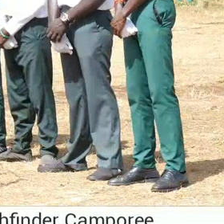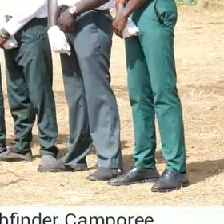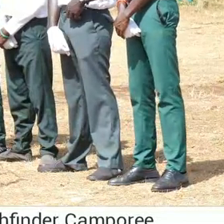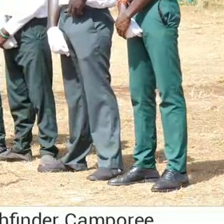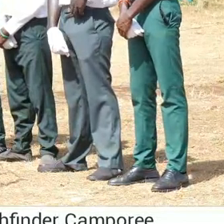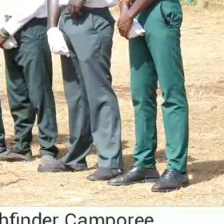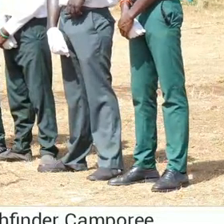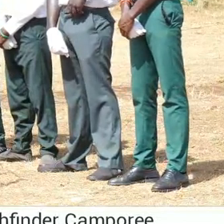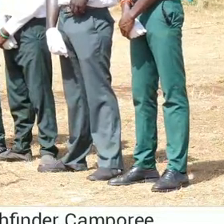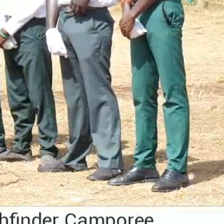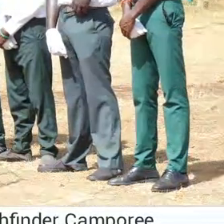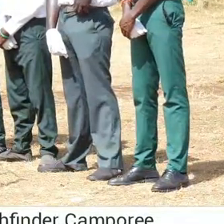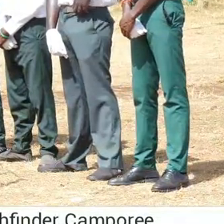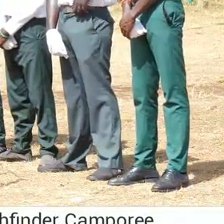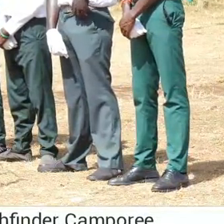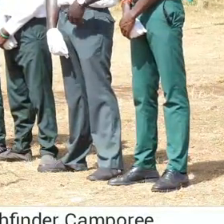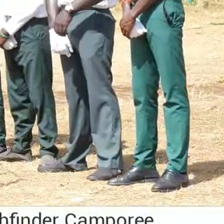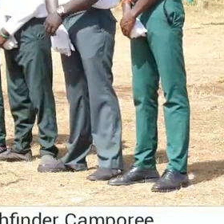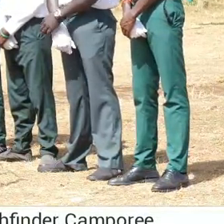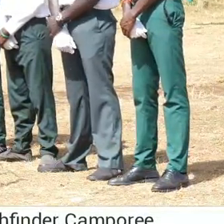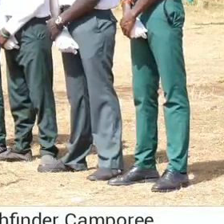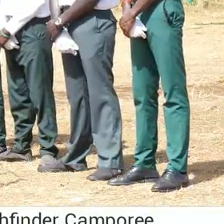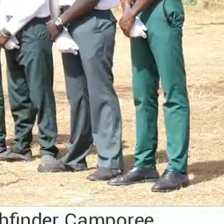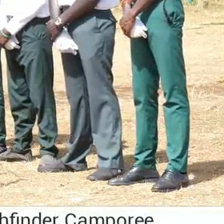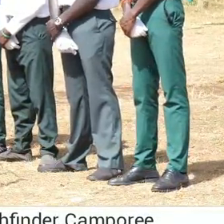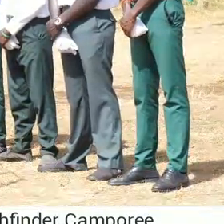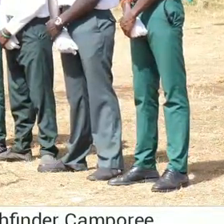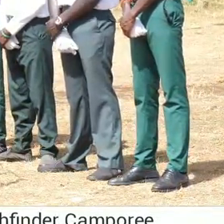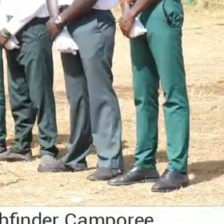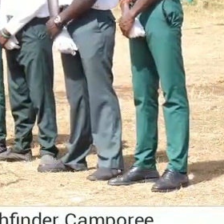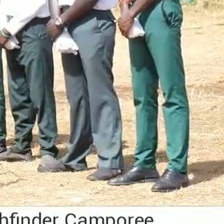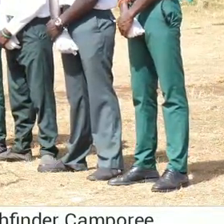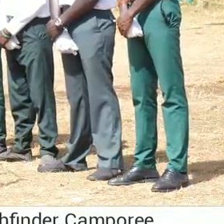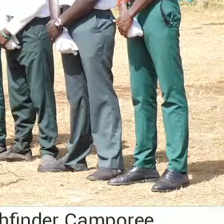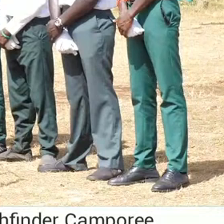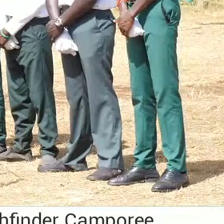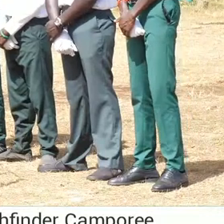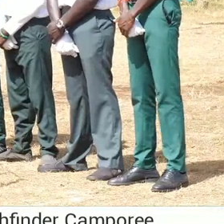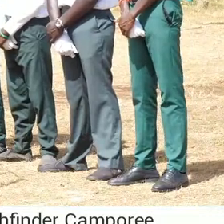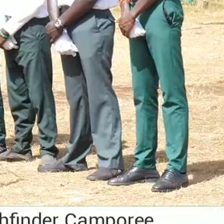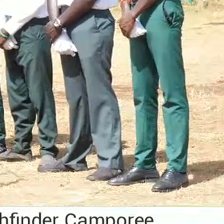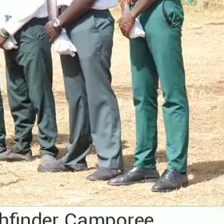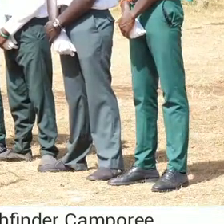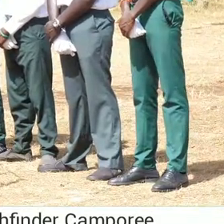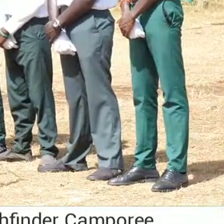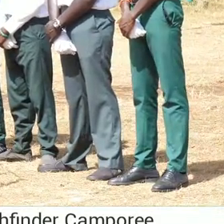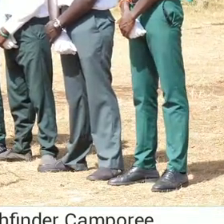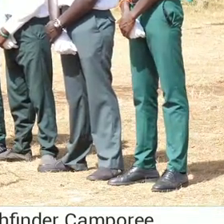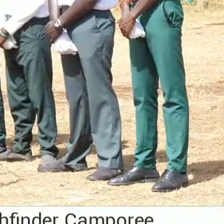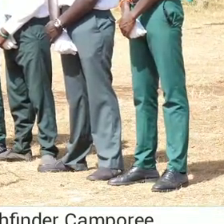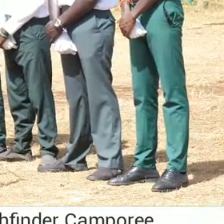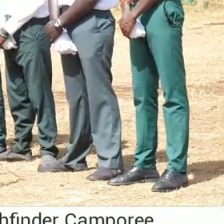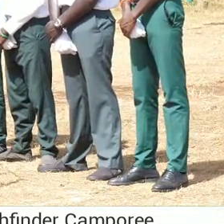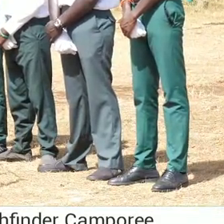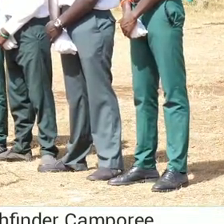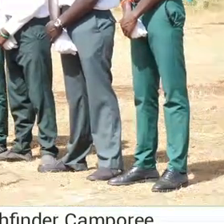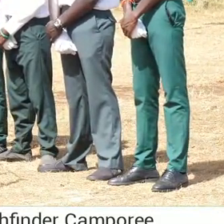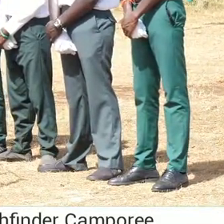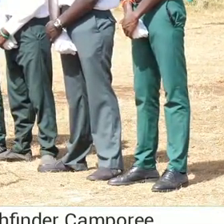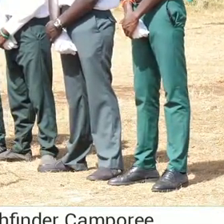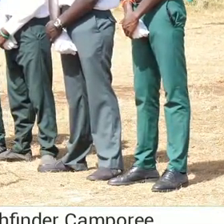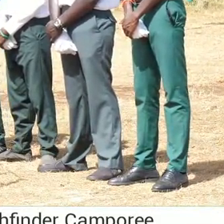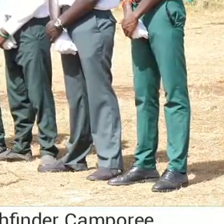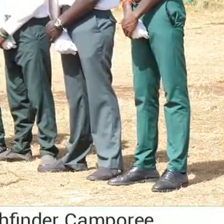Icons Gay. Na mgeni wetu wa heshima siku ya leo si mwingine bali ni kiongozi